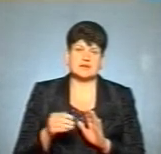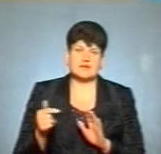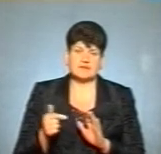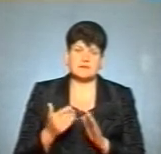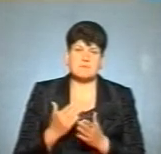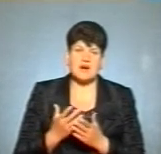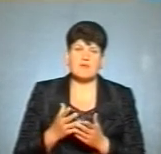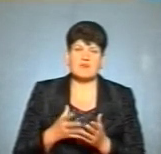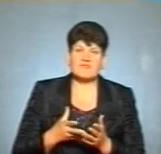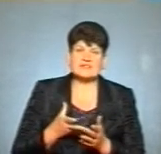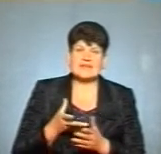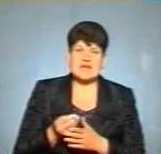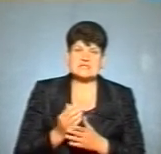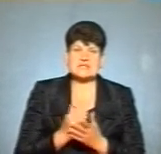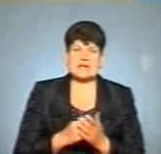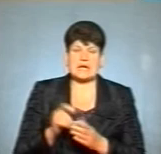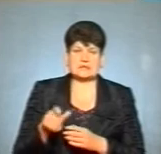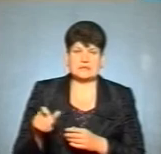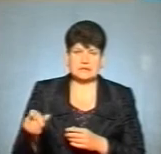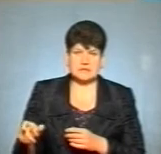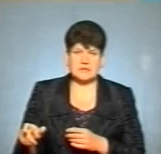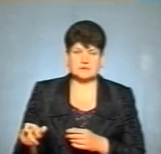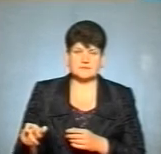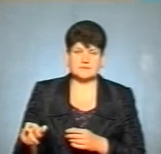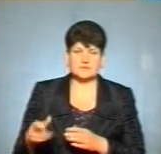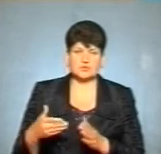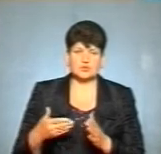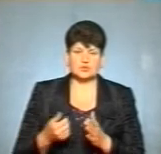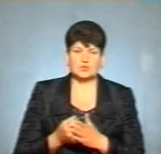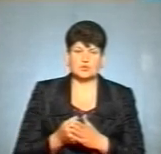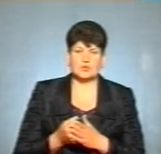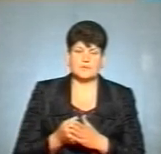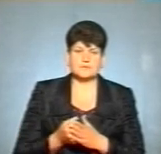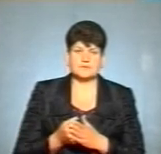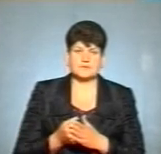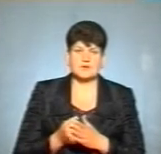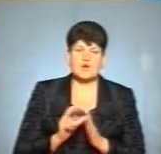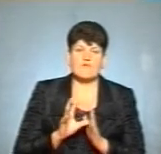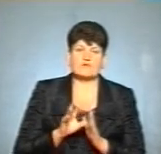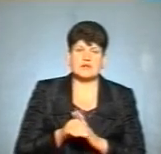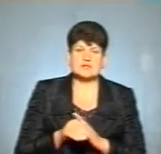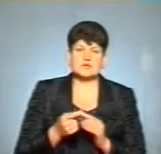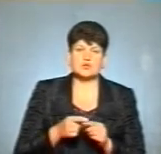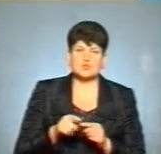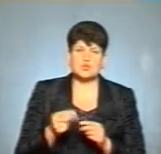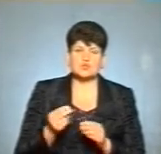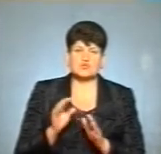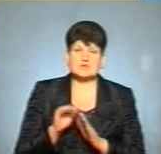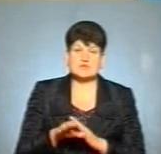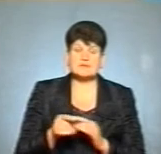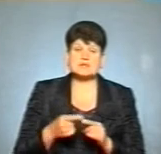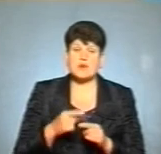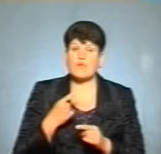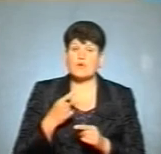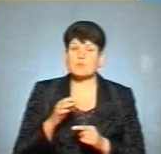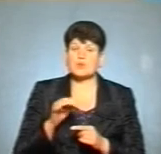напевне, внести кандидат X, так, до, відповідно, щоб внести цю грошову заставу. Але це говорить перш за все про те,